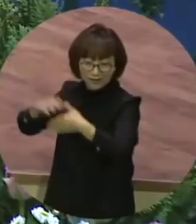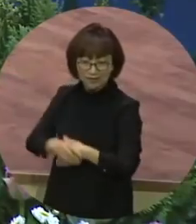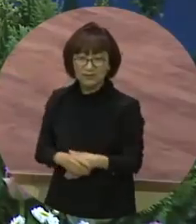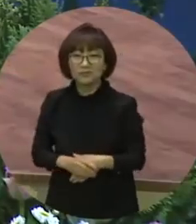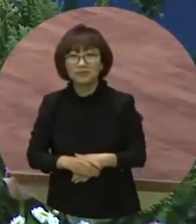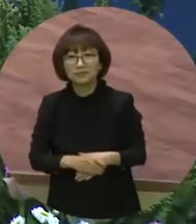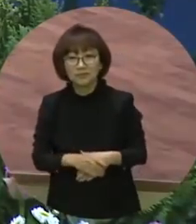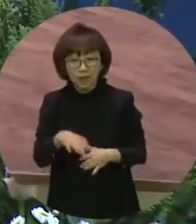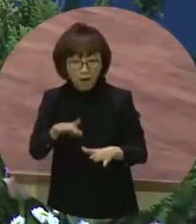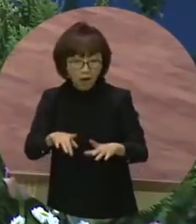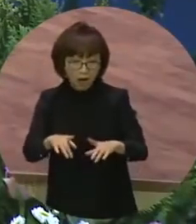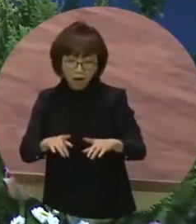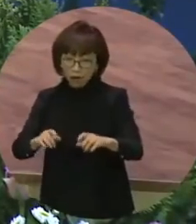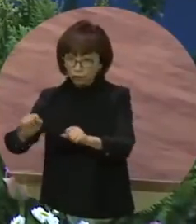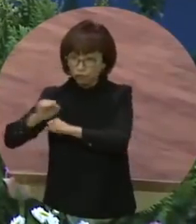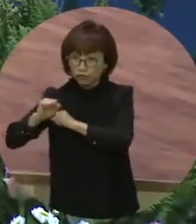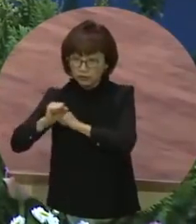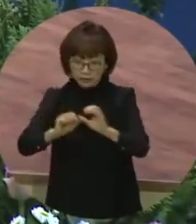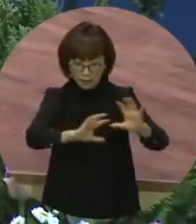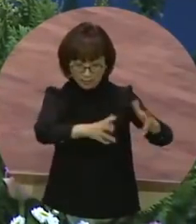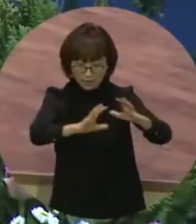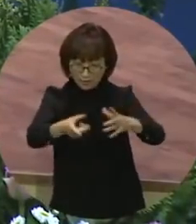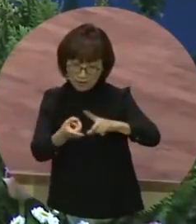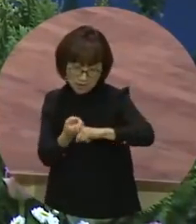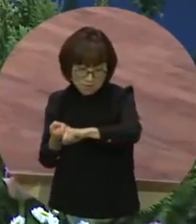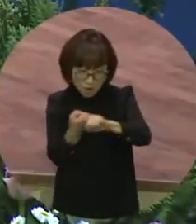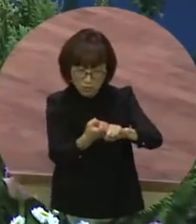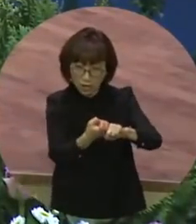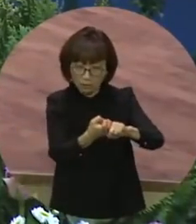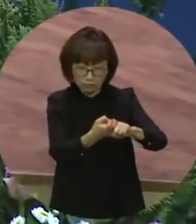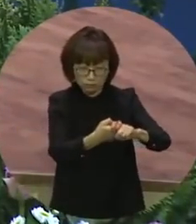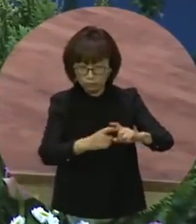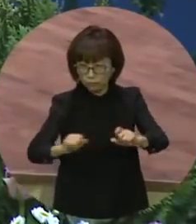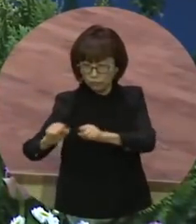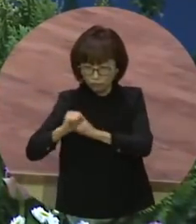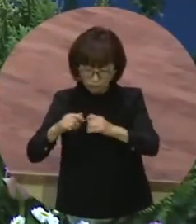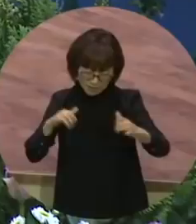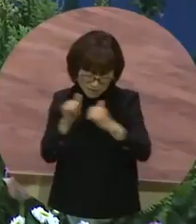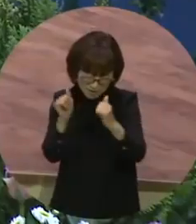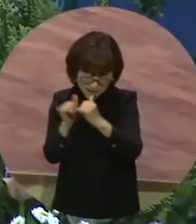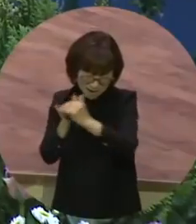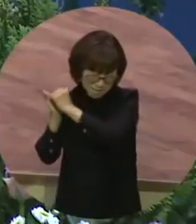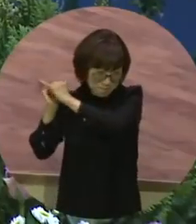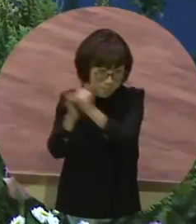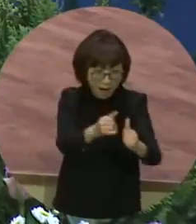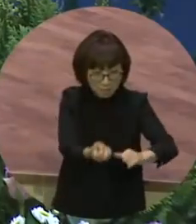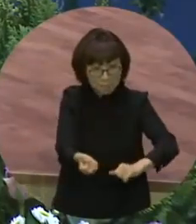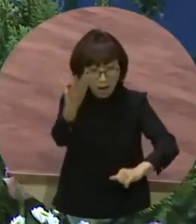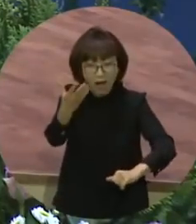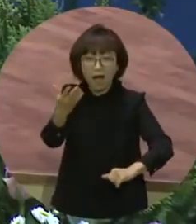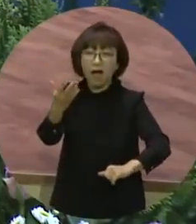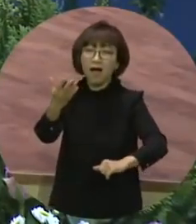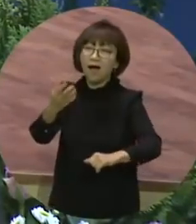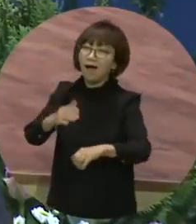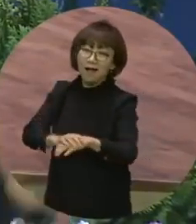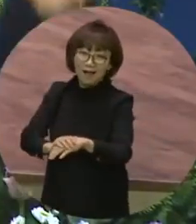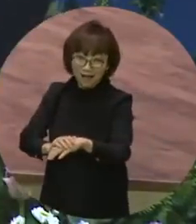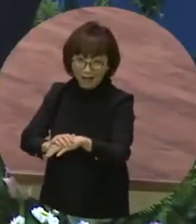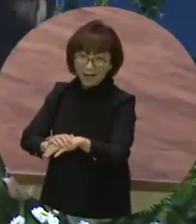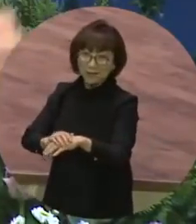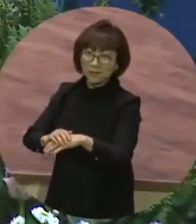그들라오멜 그 연합군을 하나님이 너 손에 붙여가지고 너가 승리한 거다. 그 하나님을 찬송한다. 아브라함 이 말